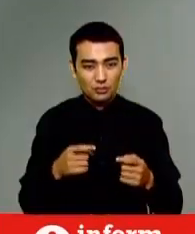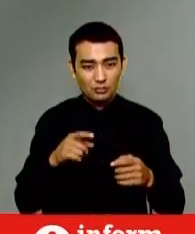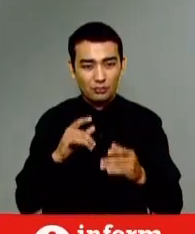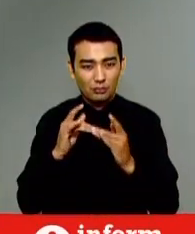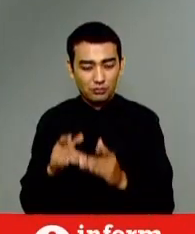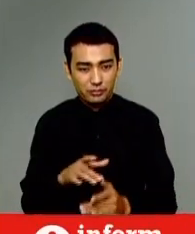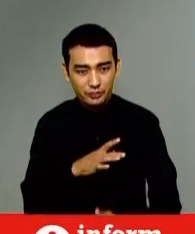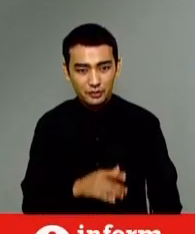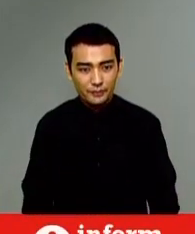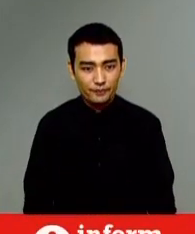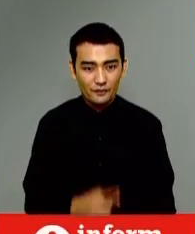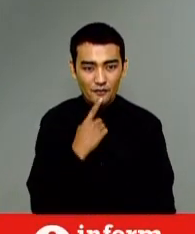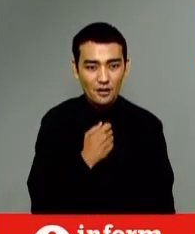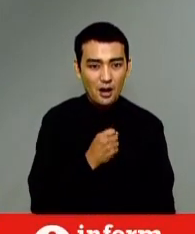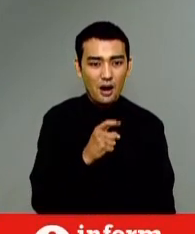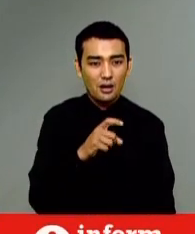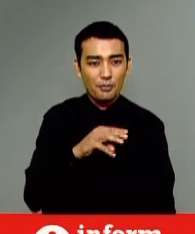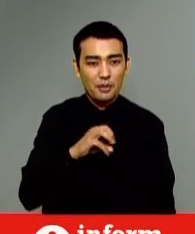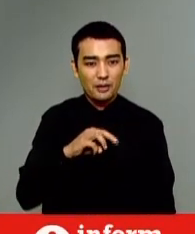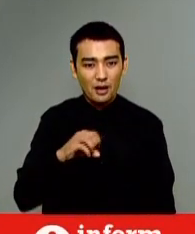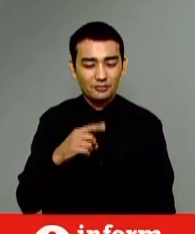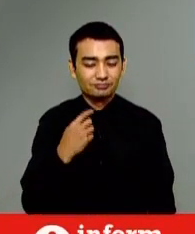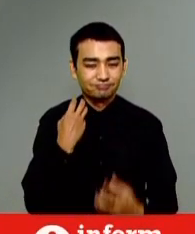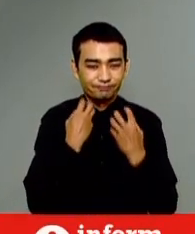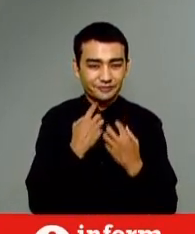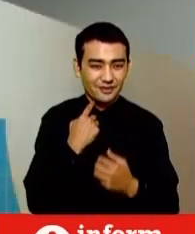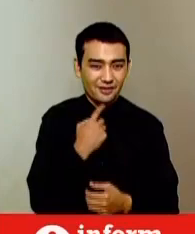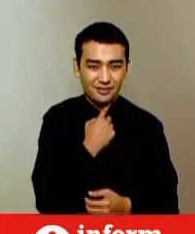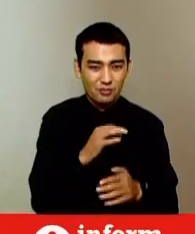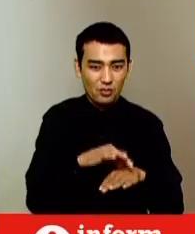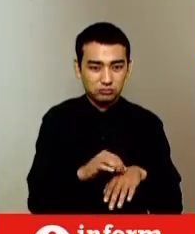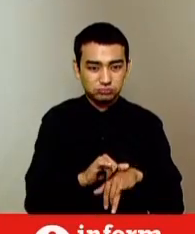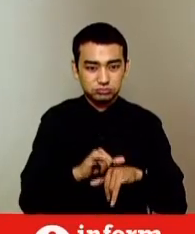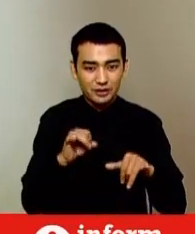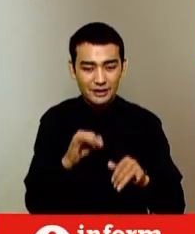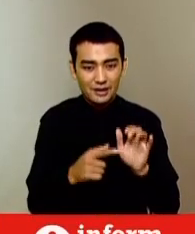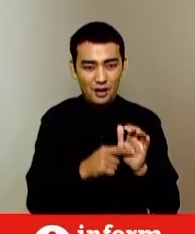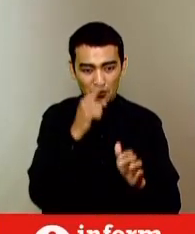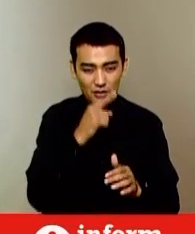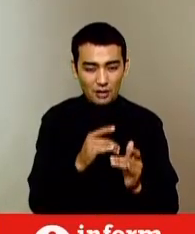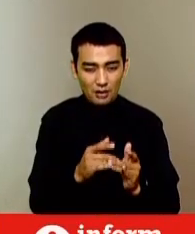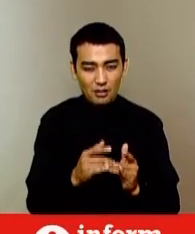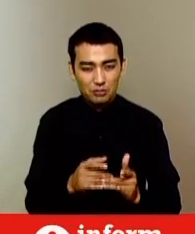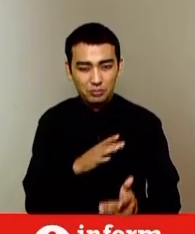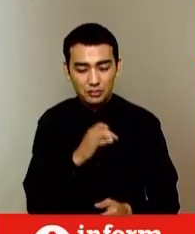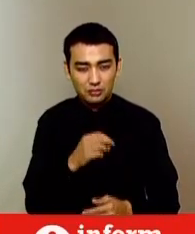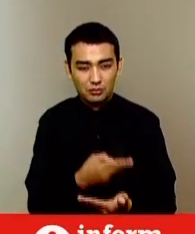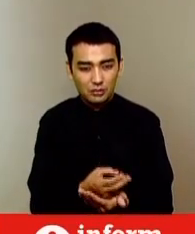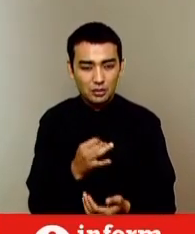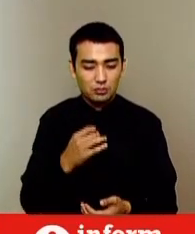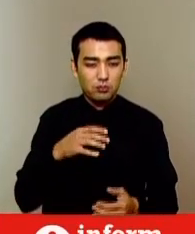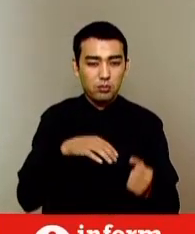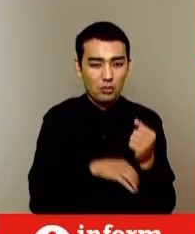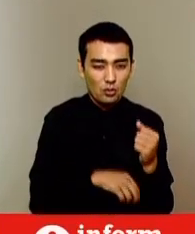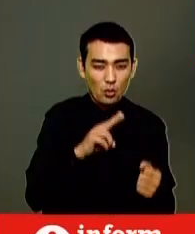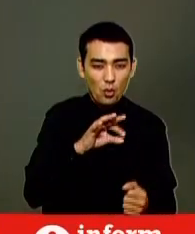жатты. Сарбаз Ахметәлі жәдігердің ангинадан басталған ауруы 7 ай бойы төсекке жатқызған. Ақыр аяғы комаға түскен соң